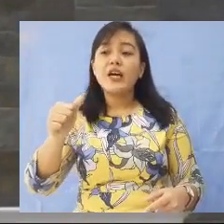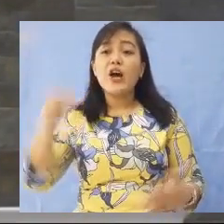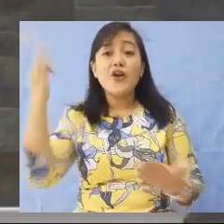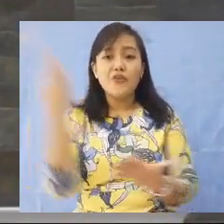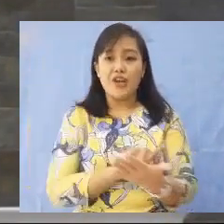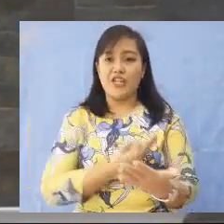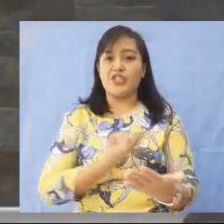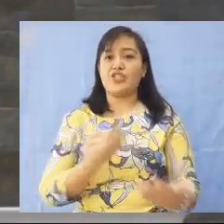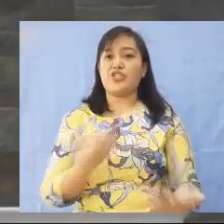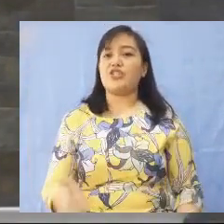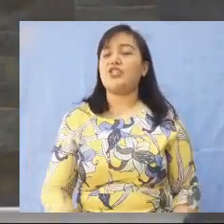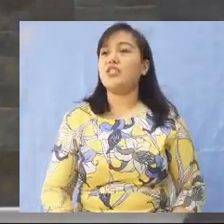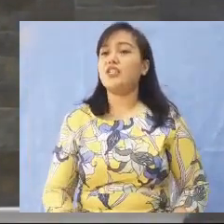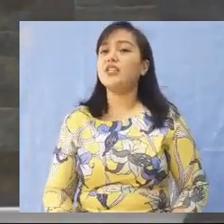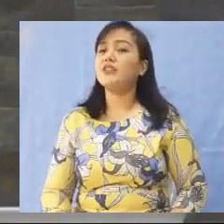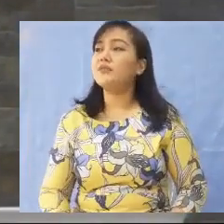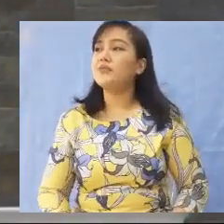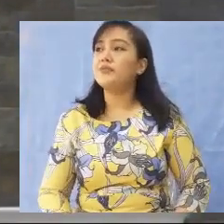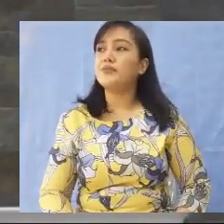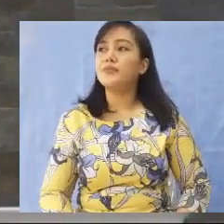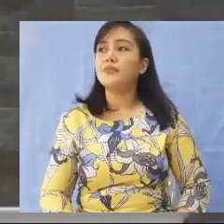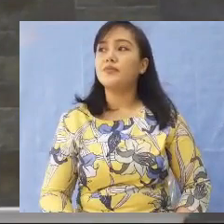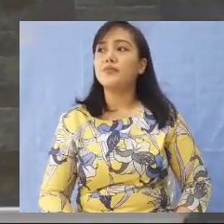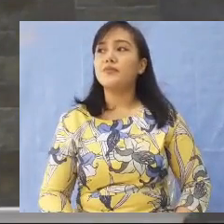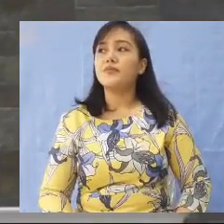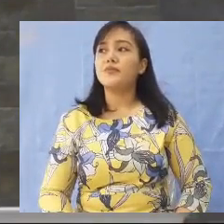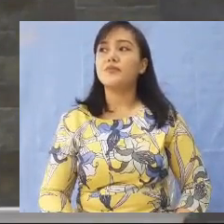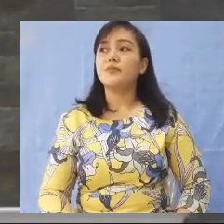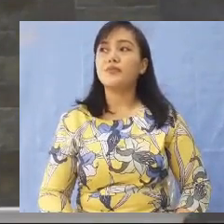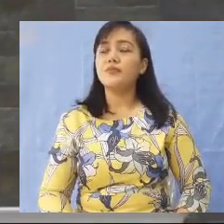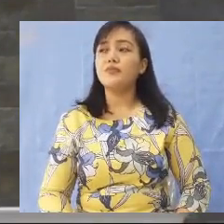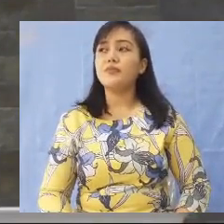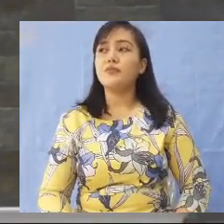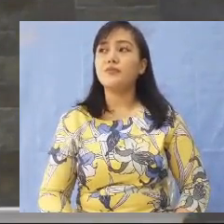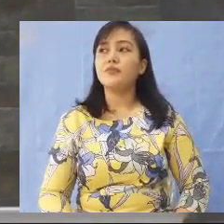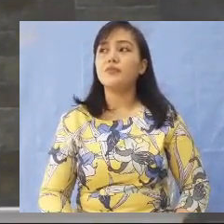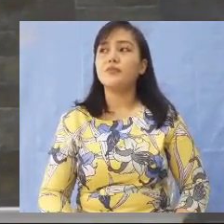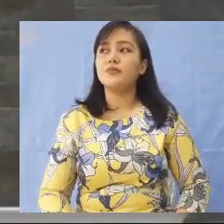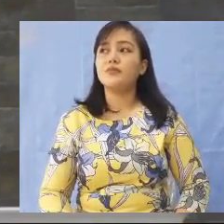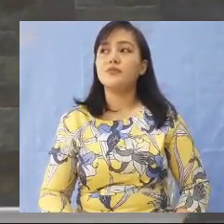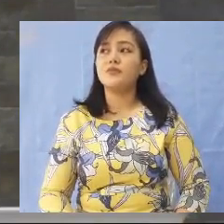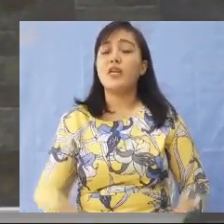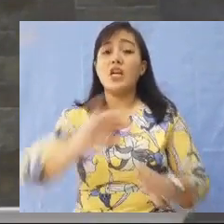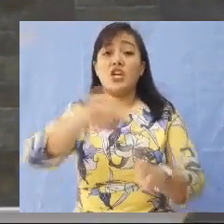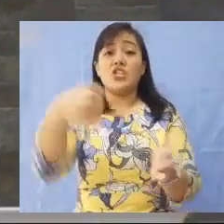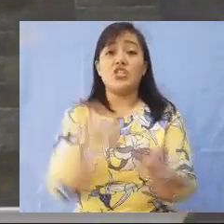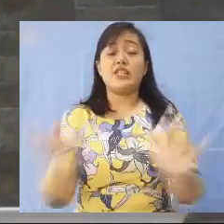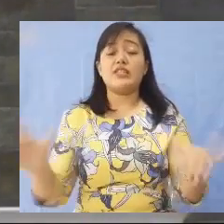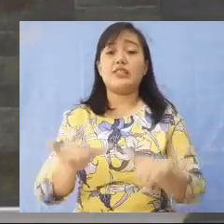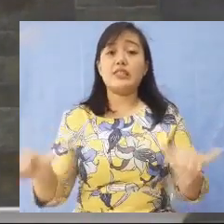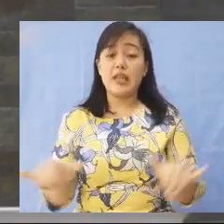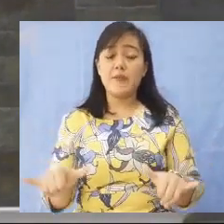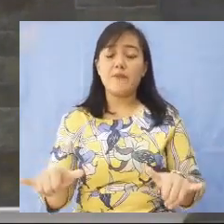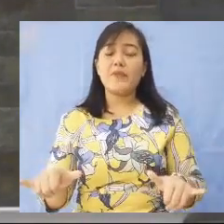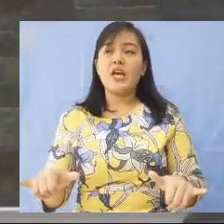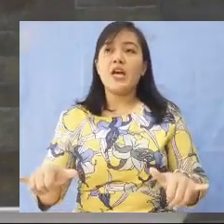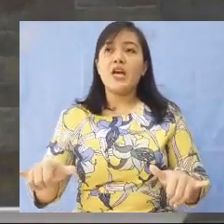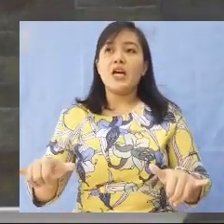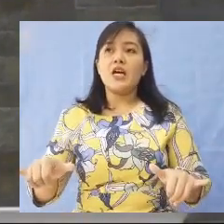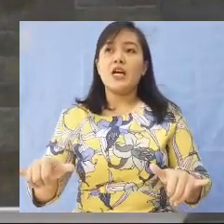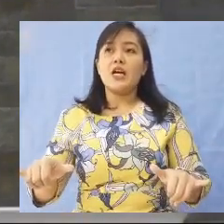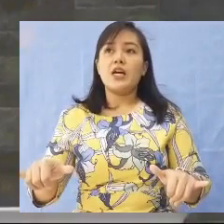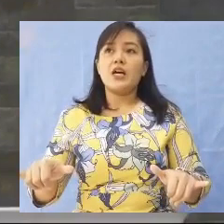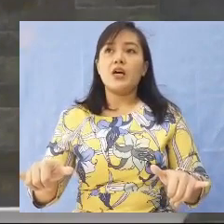figure of speech na ginamit po ng Panginoon sa woman at the well. The Samaritan, naalala nyo yung Samaritan woman in John chapter